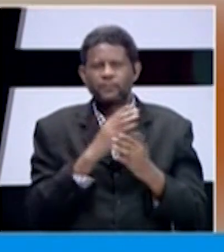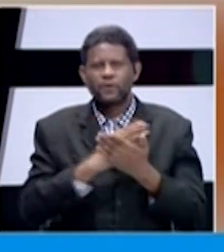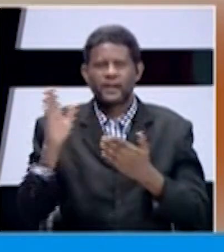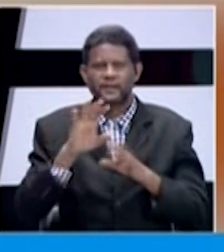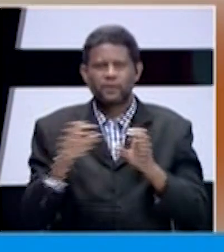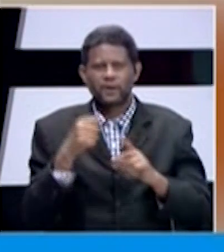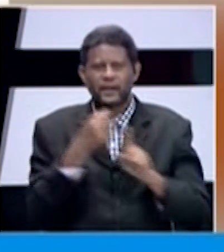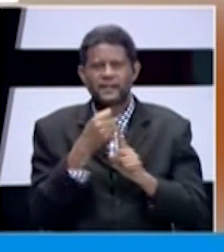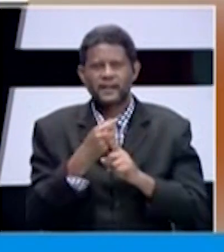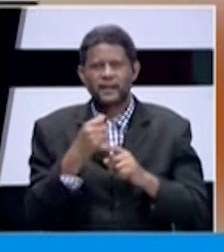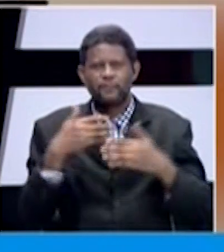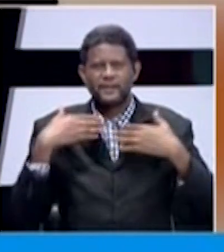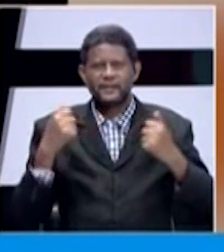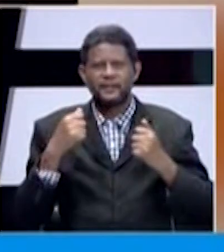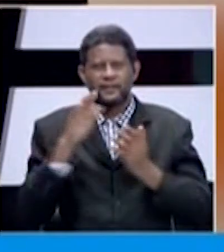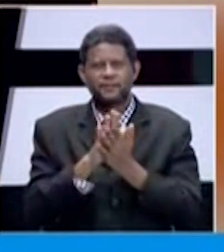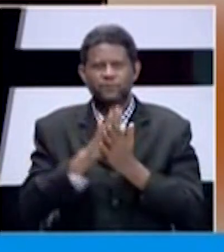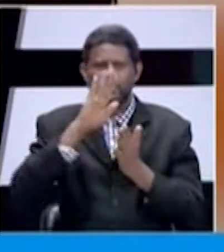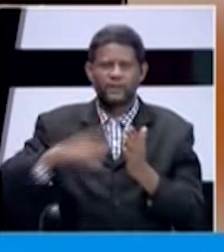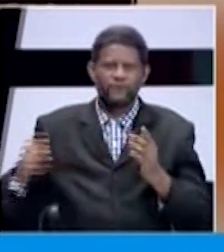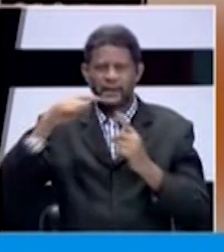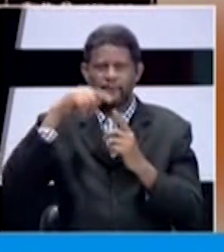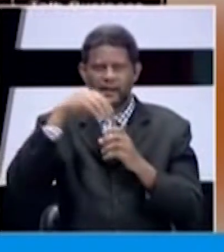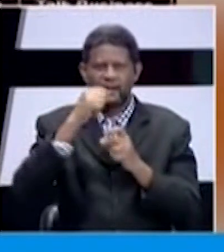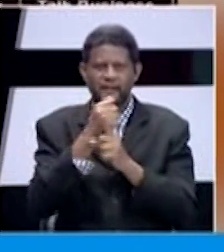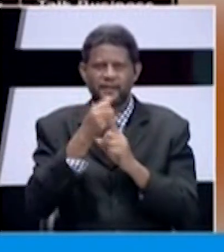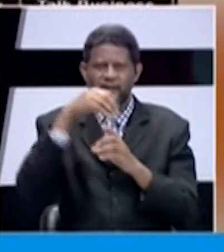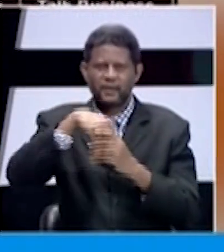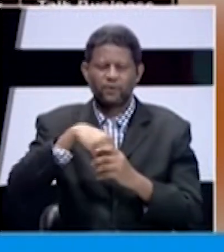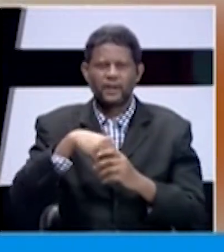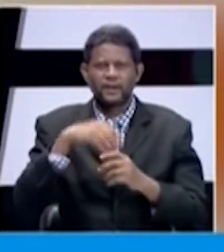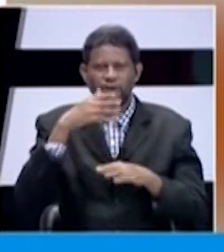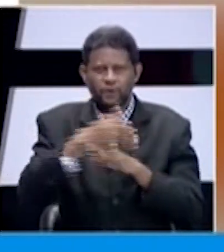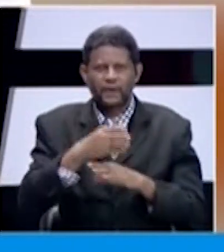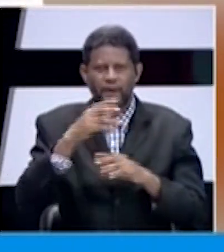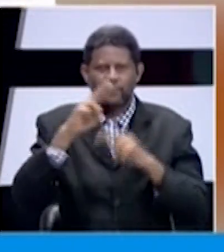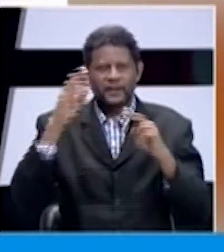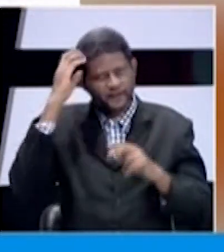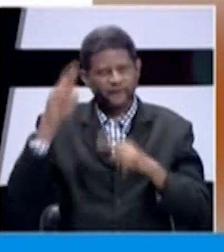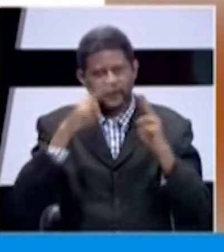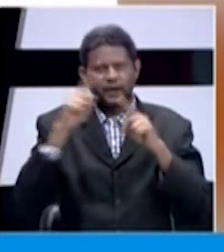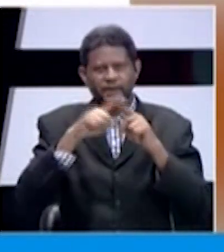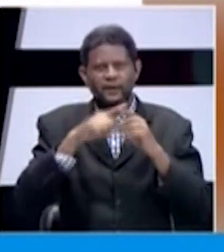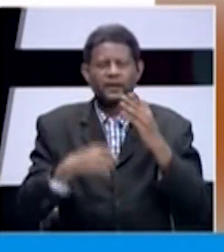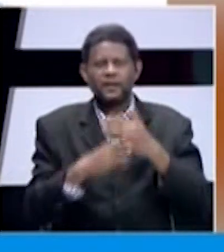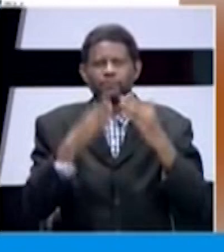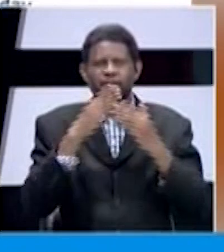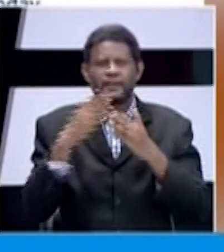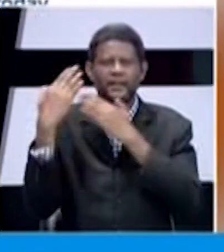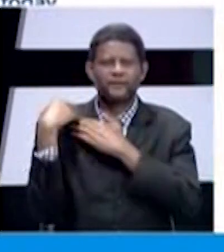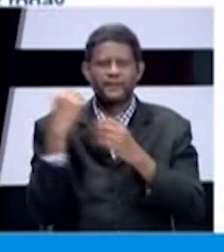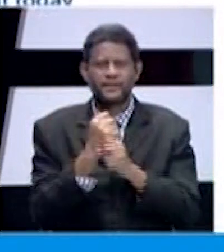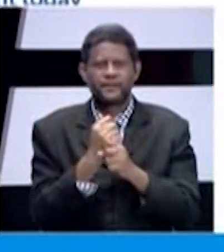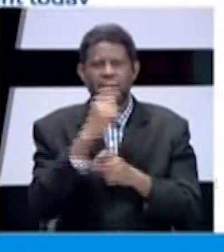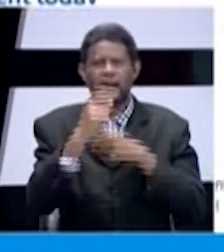عدمن اسنتو تمرت گديفون اب قالس زتصمبرن بدحريون ام منگست فيدرال اب زتفلالو بركتات حلافنت زسرحن